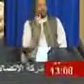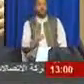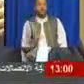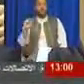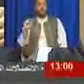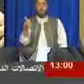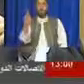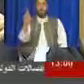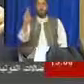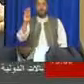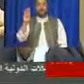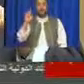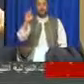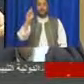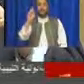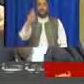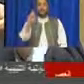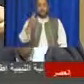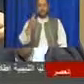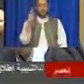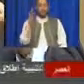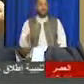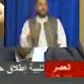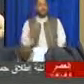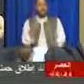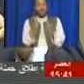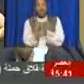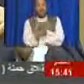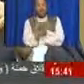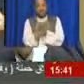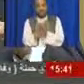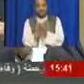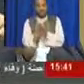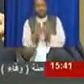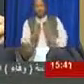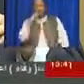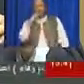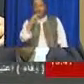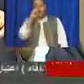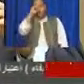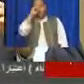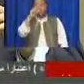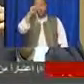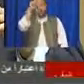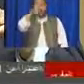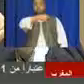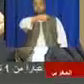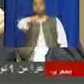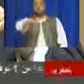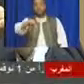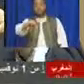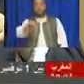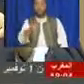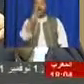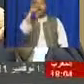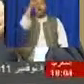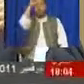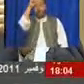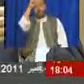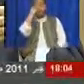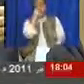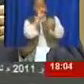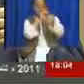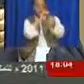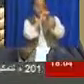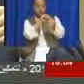ابو بكر هذا في قلبه وتاسى منه واسال شديدا ولذلك حلف الا ينفق عليه وقال